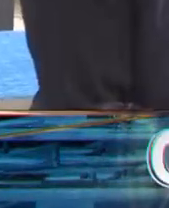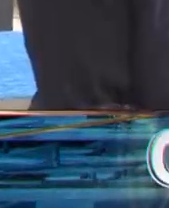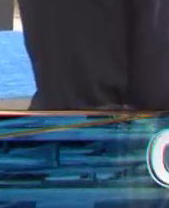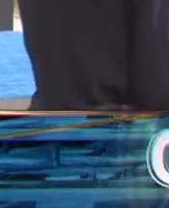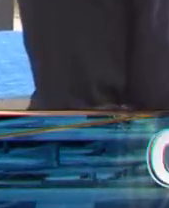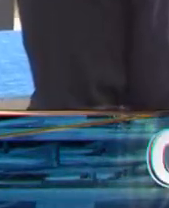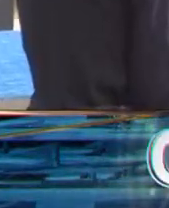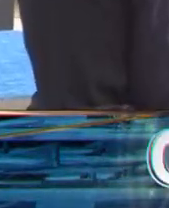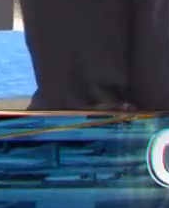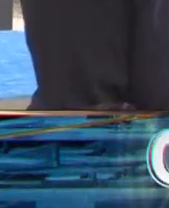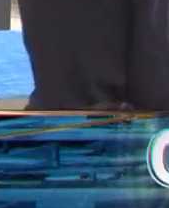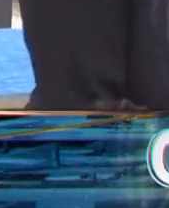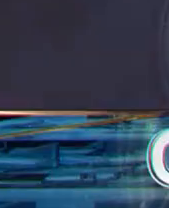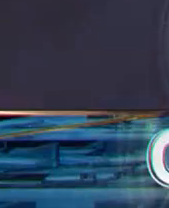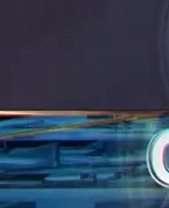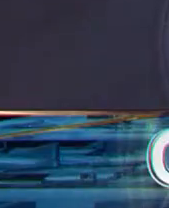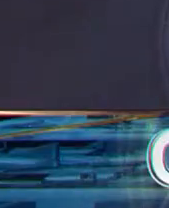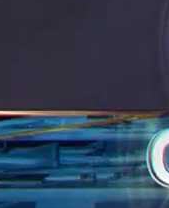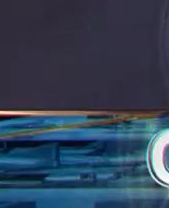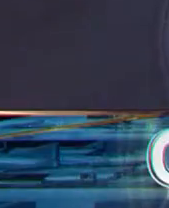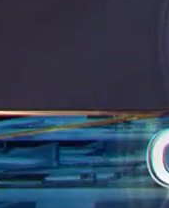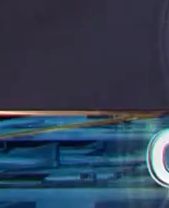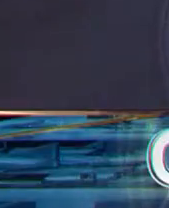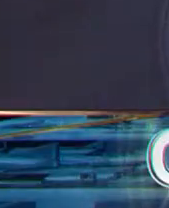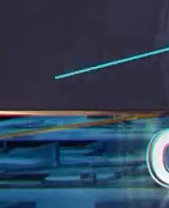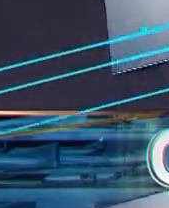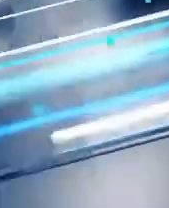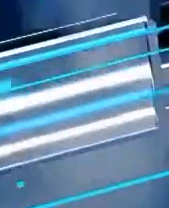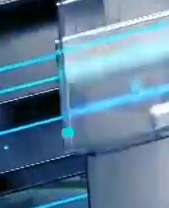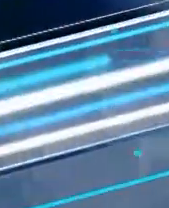страны перенаправлены еще 55 жителей Алматинской области.